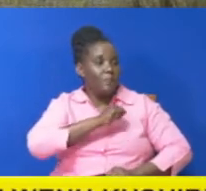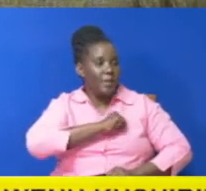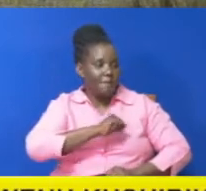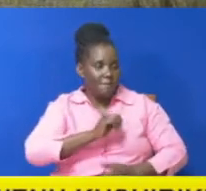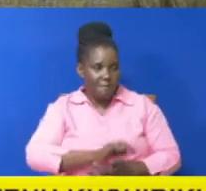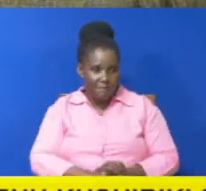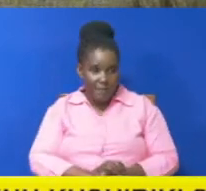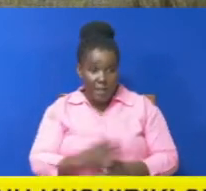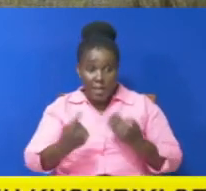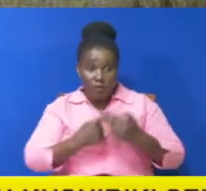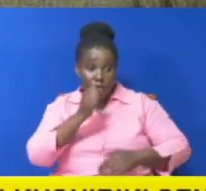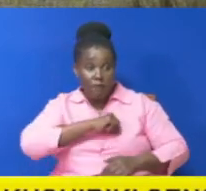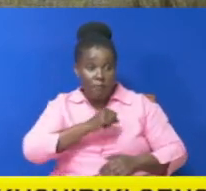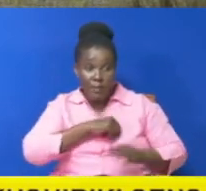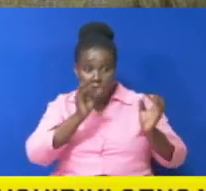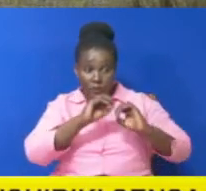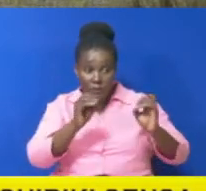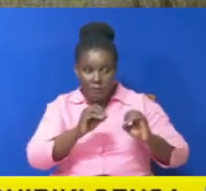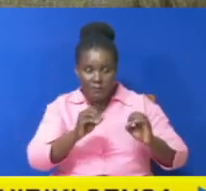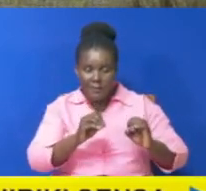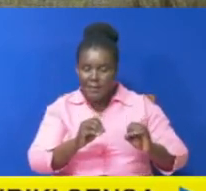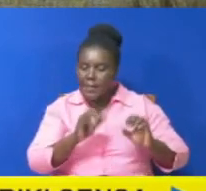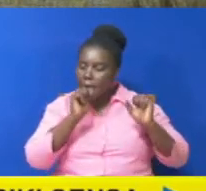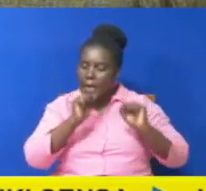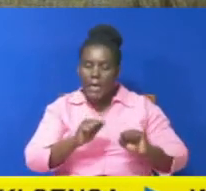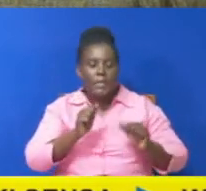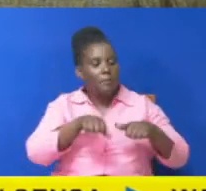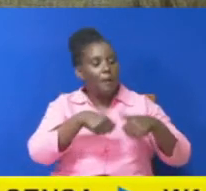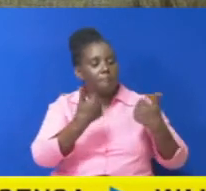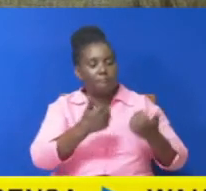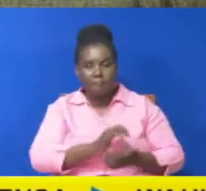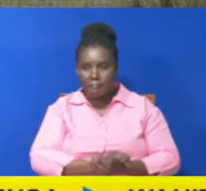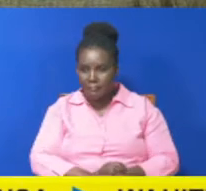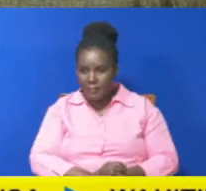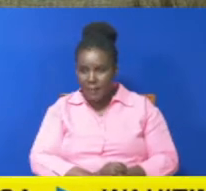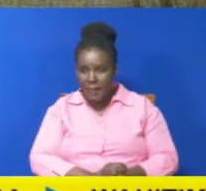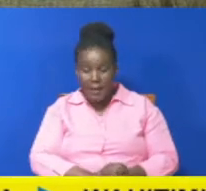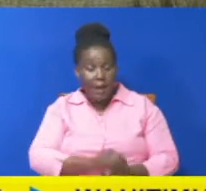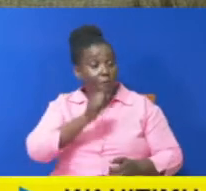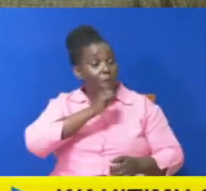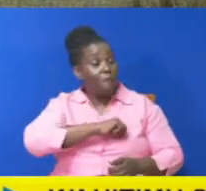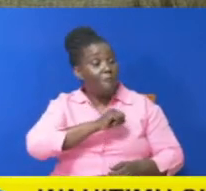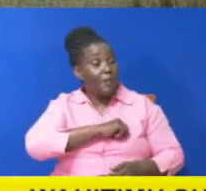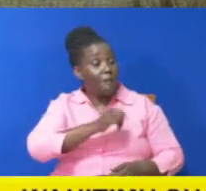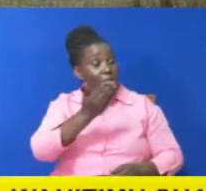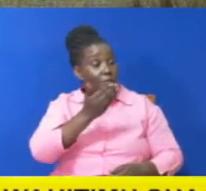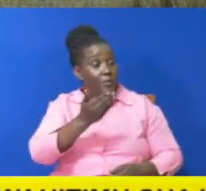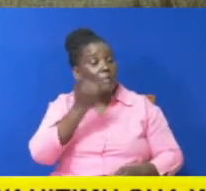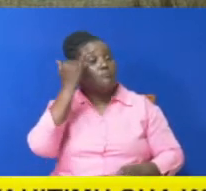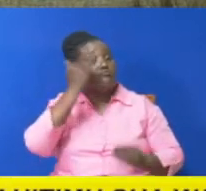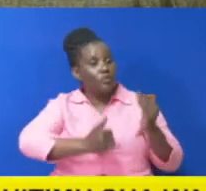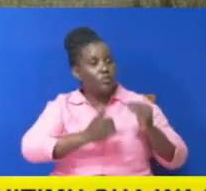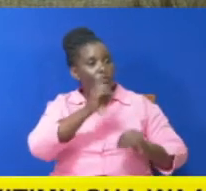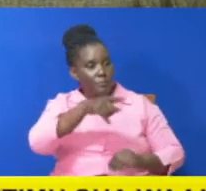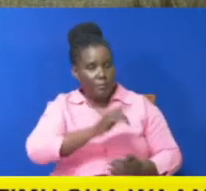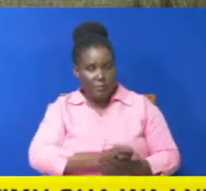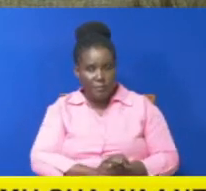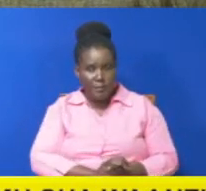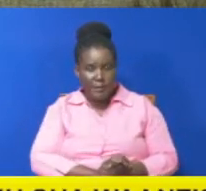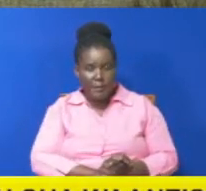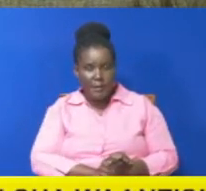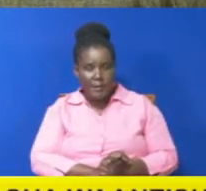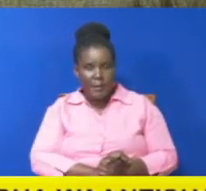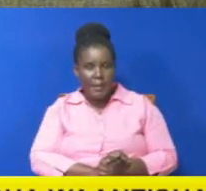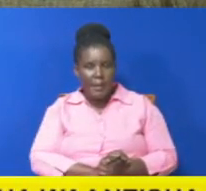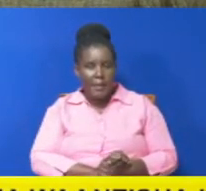ndoa haiwezi ka survive cha kwanza. Sasa uvumilivu wa aina yoyote huo na mwisho. Yaani hata kama unanyanyasika, tunashauri kwamba unatakiwa